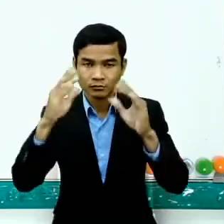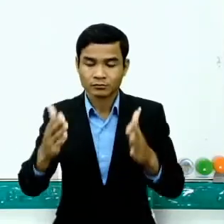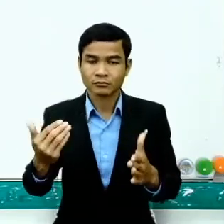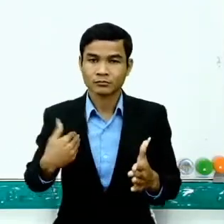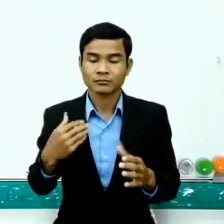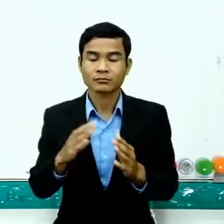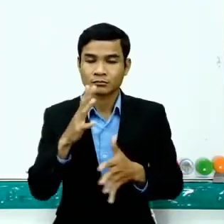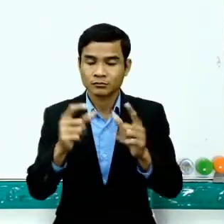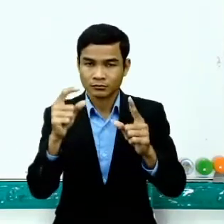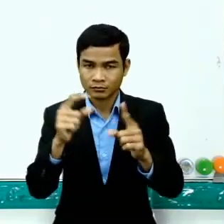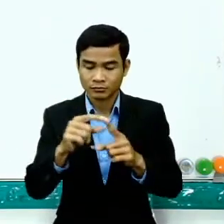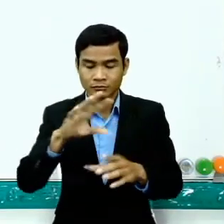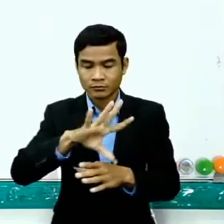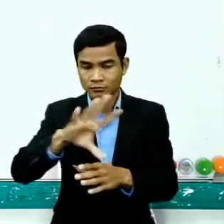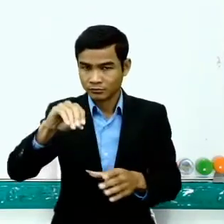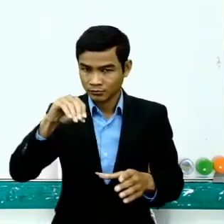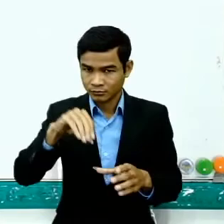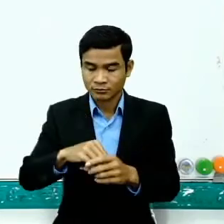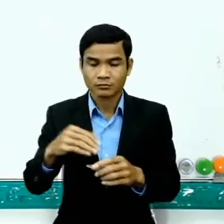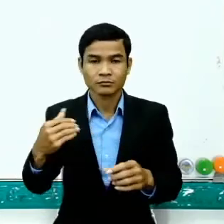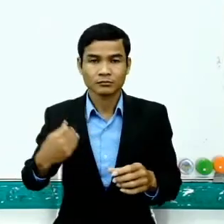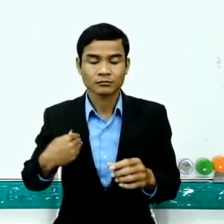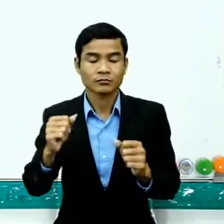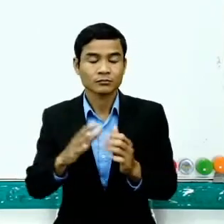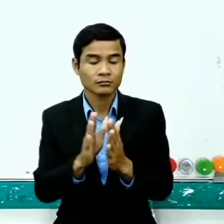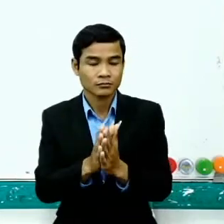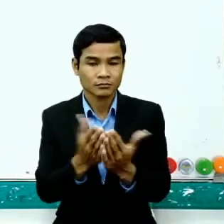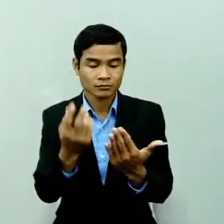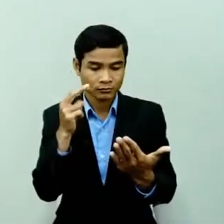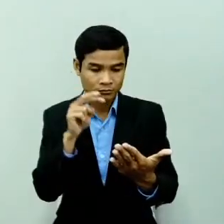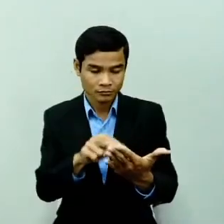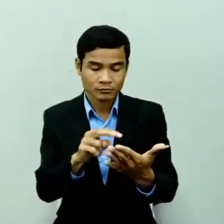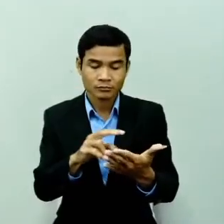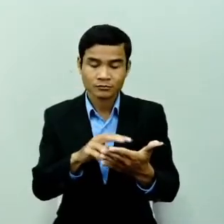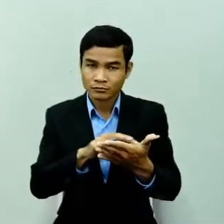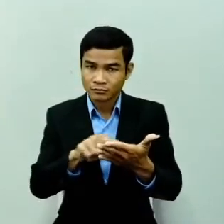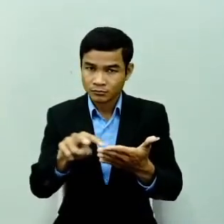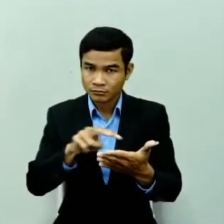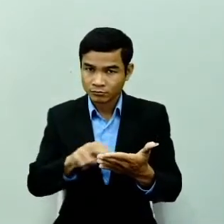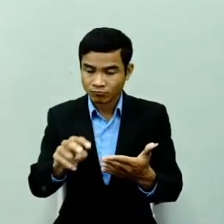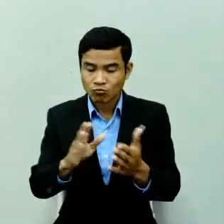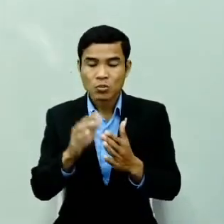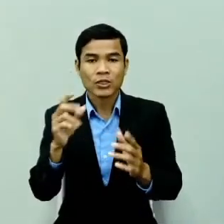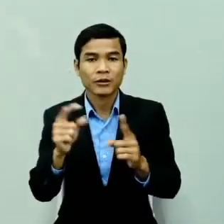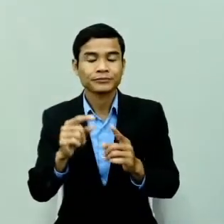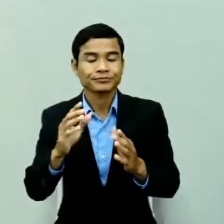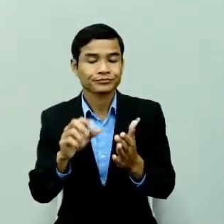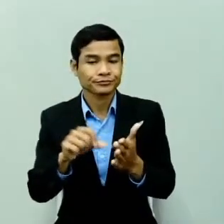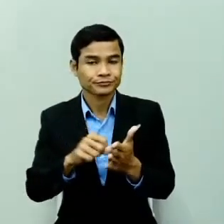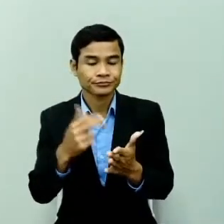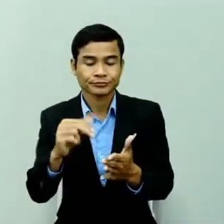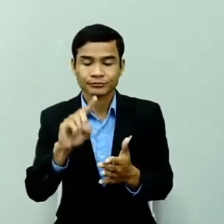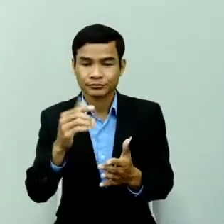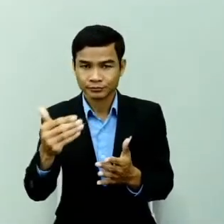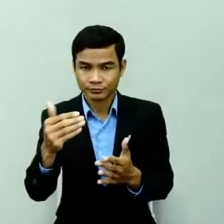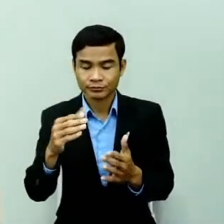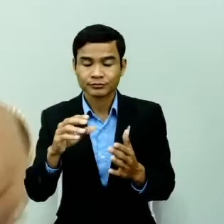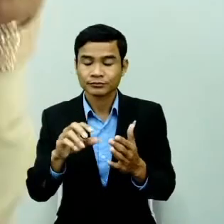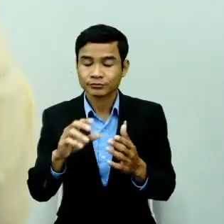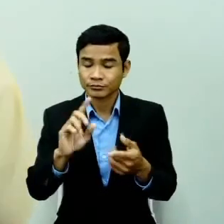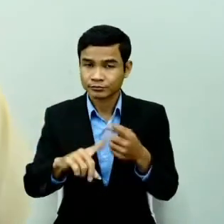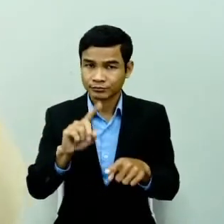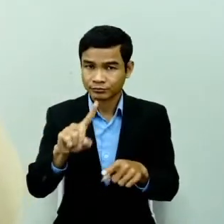dưng ăn pì tiếng à đại miên nực nóng cha nực nóng siêu phơi dưng tung po ti đập bầm bún đại miên lấy tung po lấy mùi đang lấy bầm